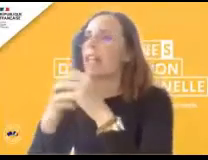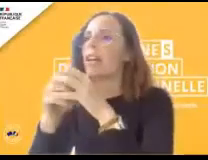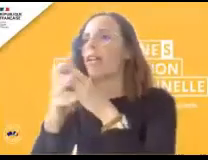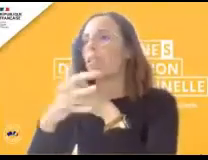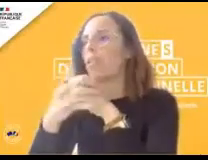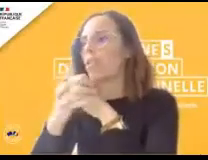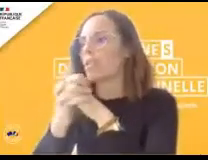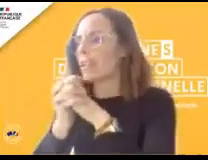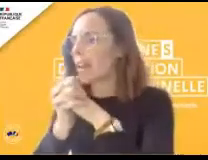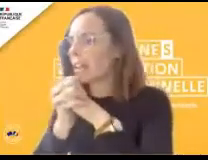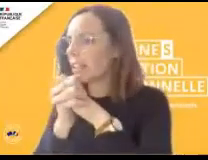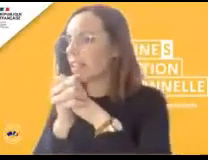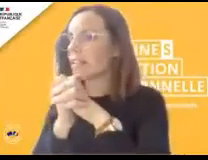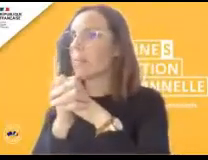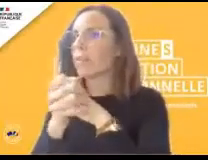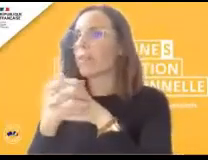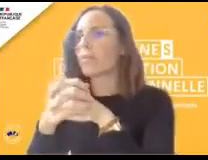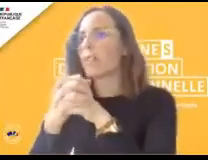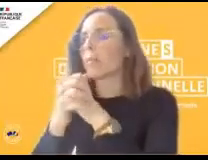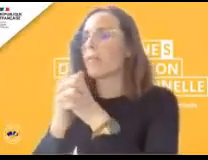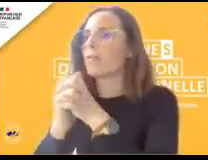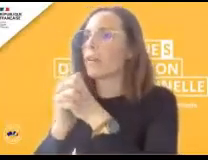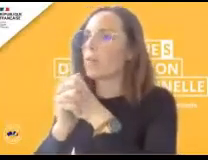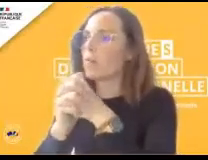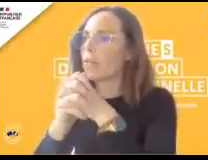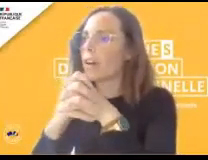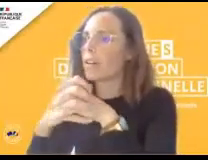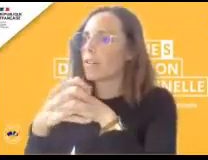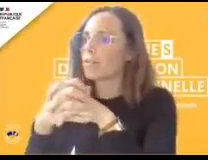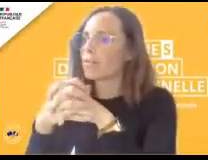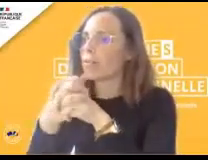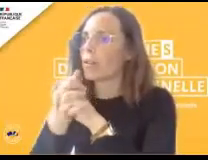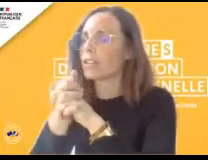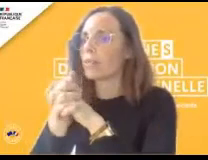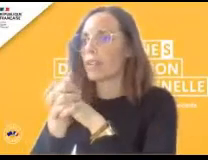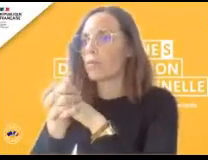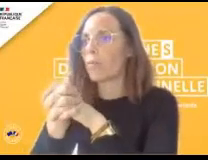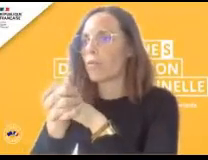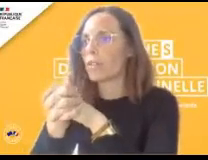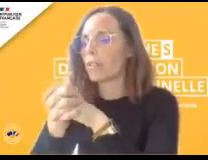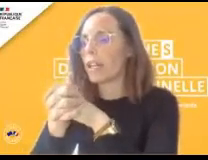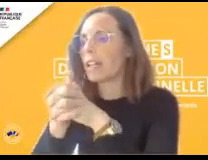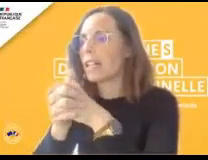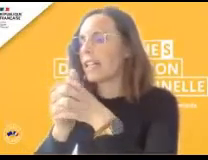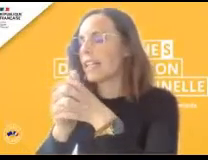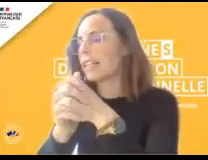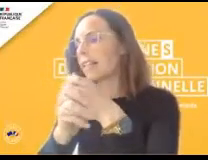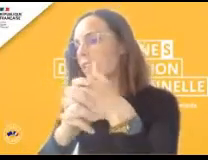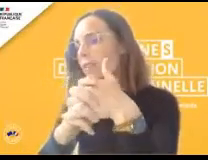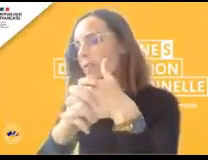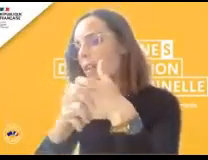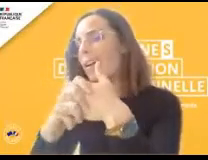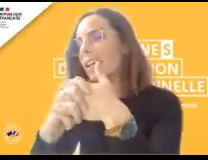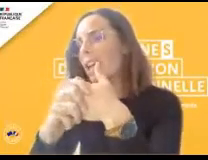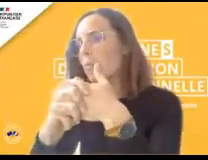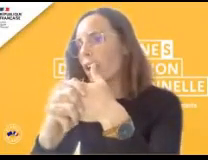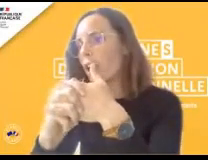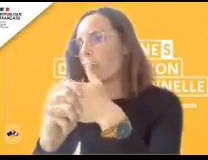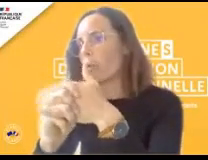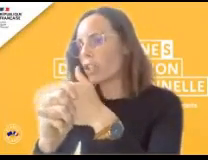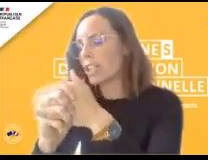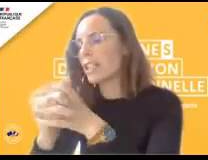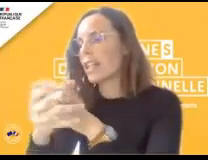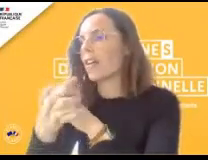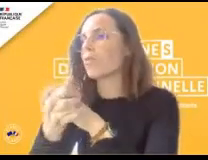actifs, salariés et indépendants notamment, de faire le point sur leur situation professionnelle et d'être aidés notamment à élaborer